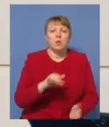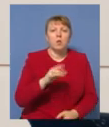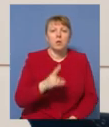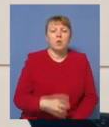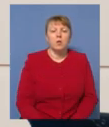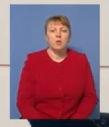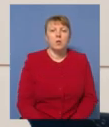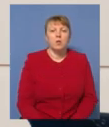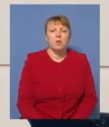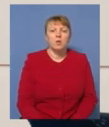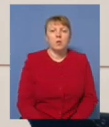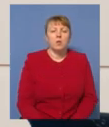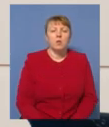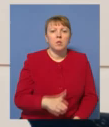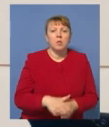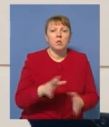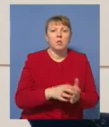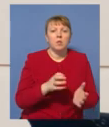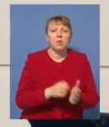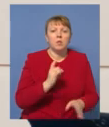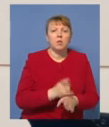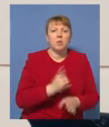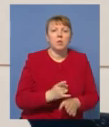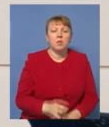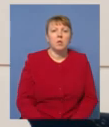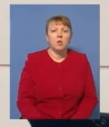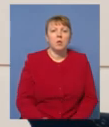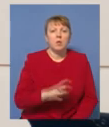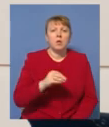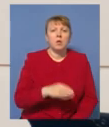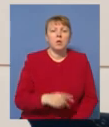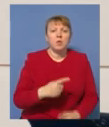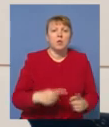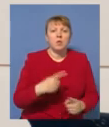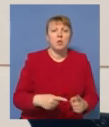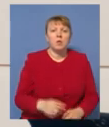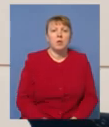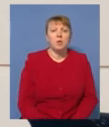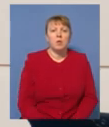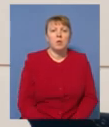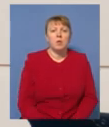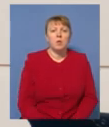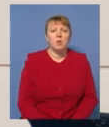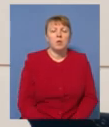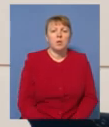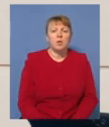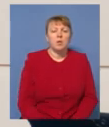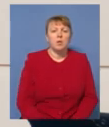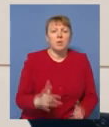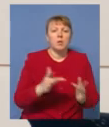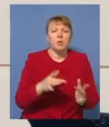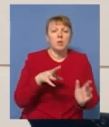Уральска зарегистрировано почти 900 мошенничеств. Из них более половины с участием